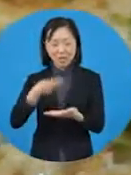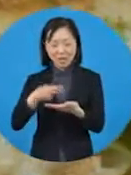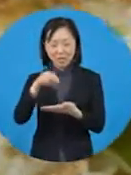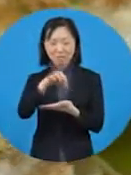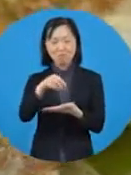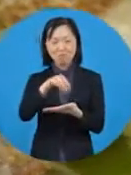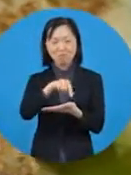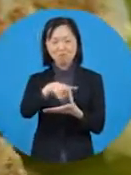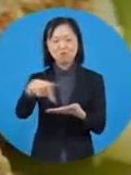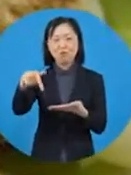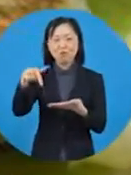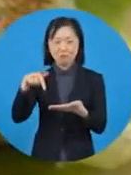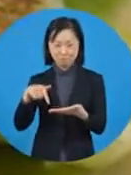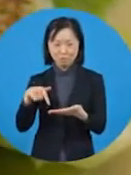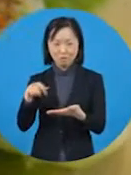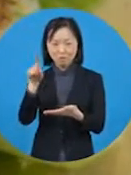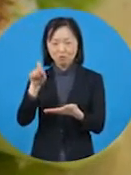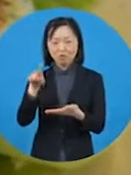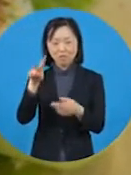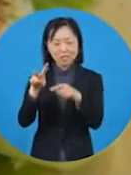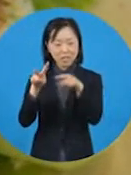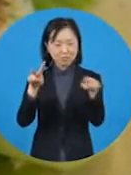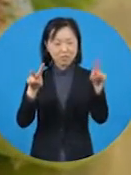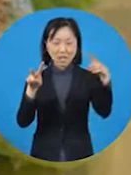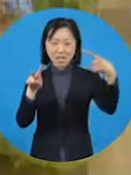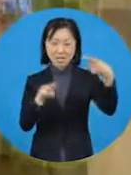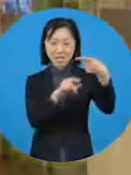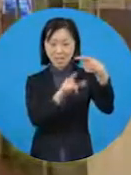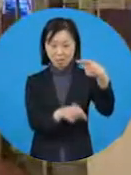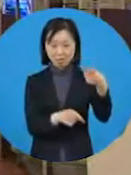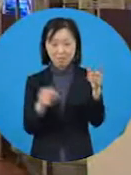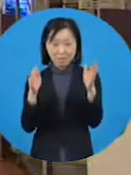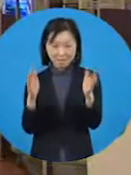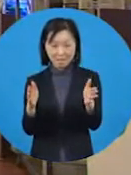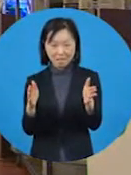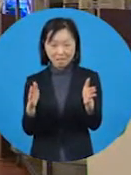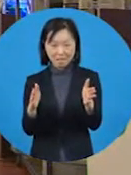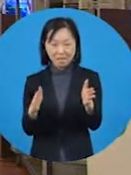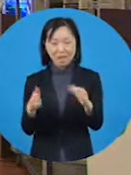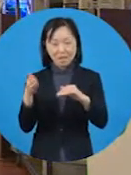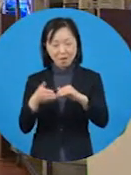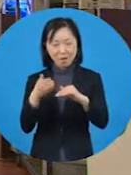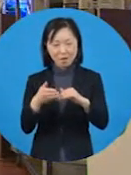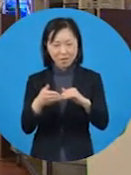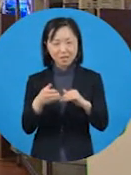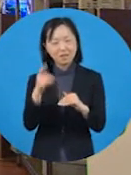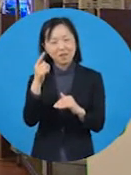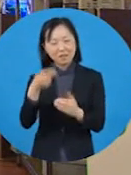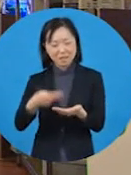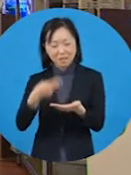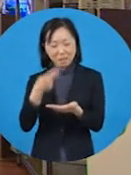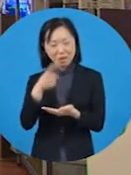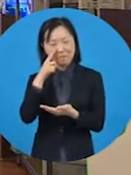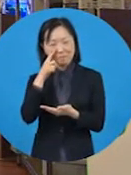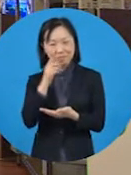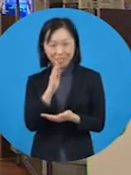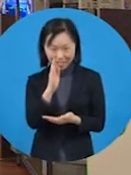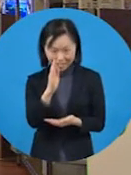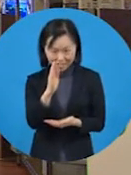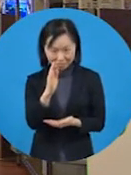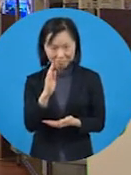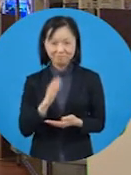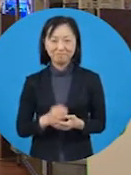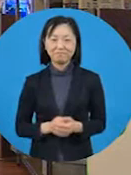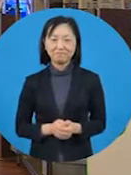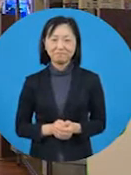飯プロジェクトは12月から来年の1月末まで開催。メニューは他にもあります。ぜひ食べ比